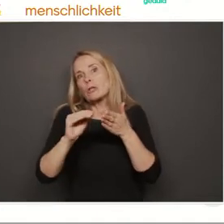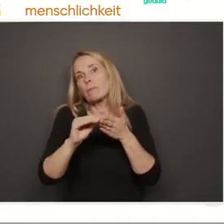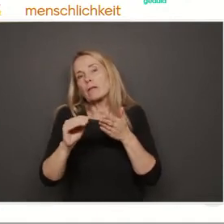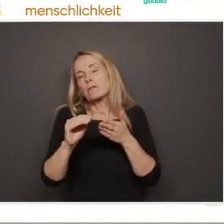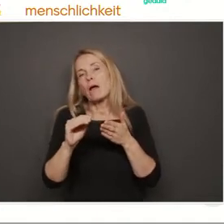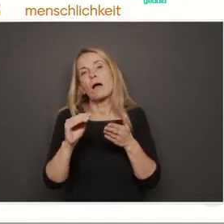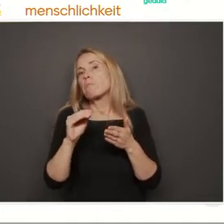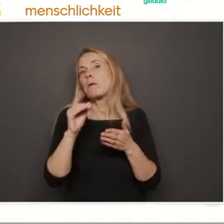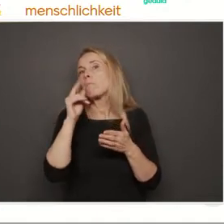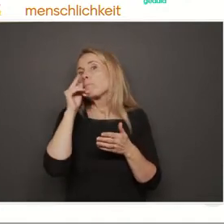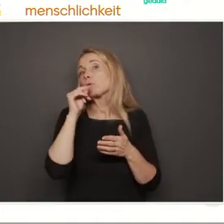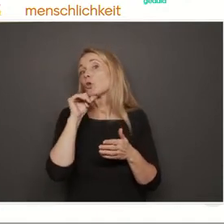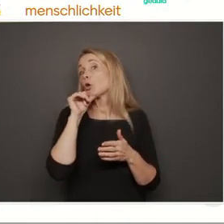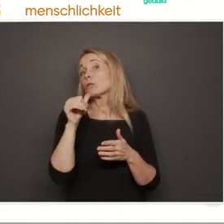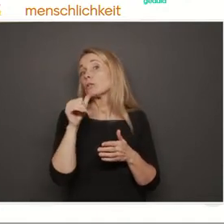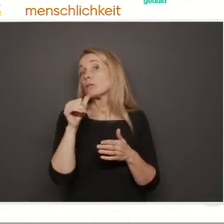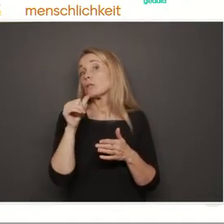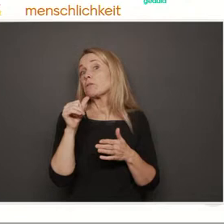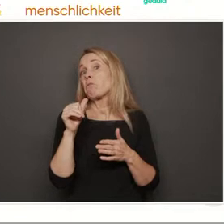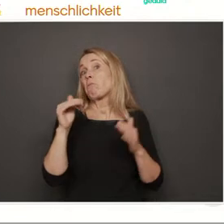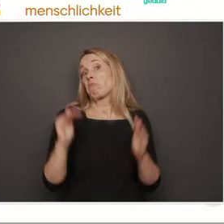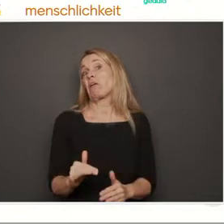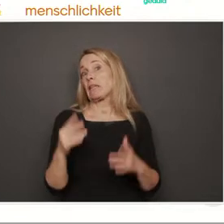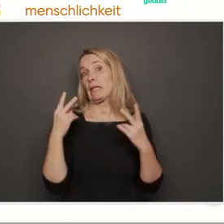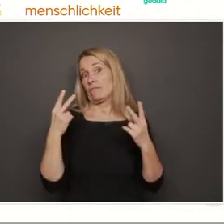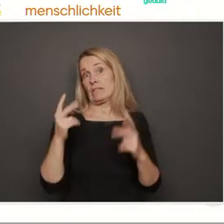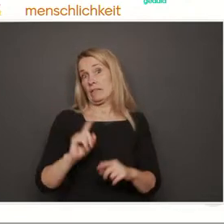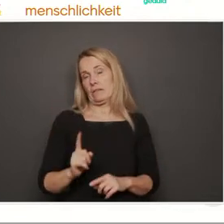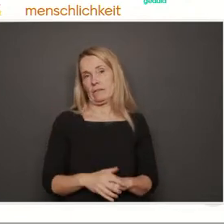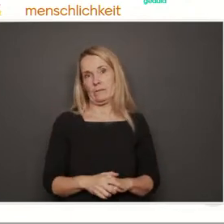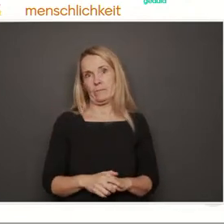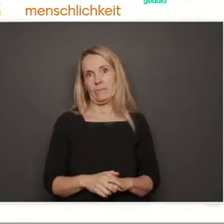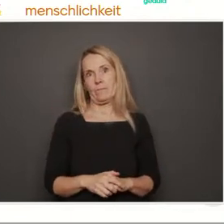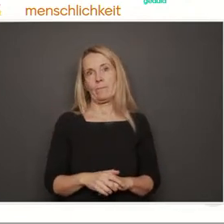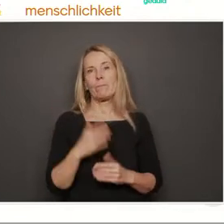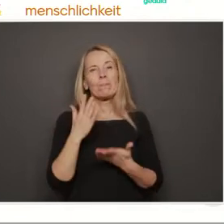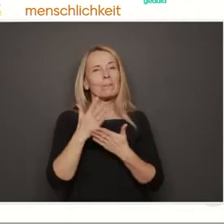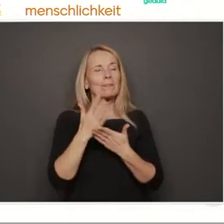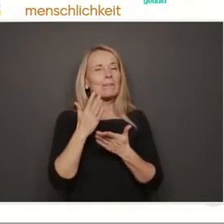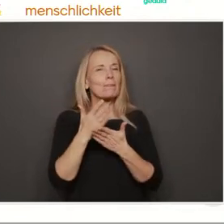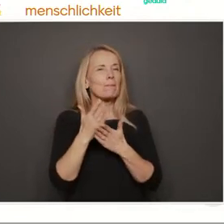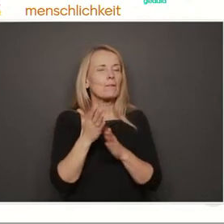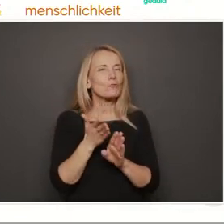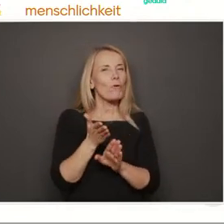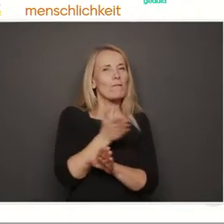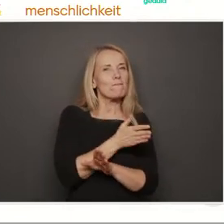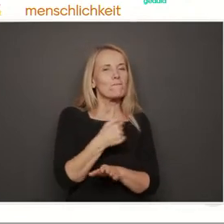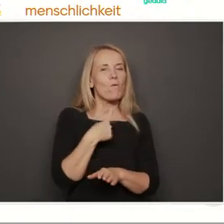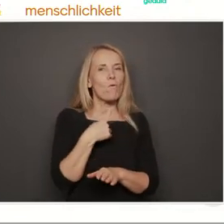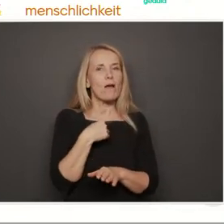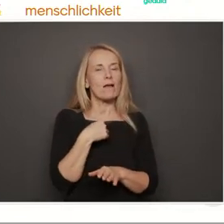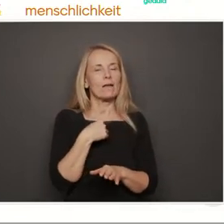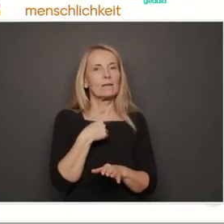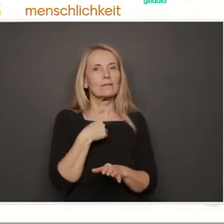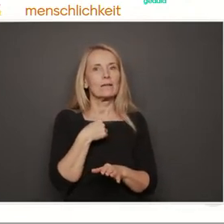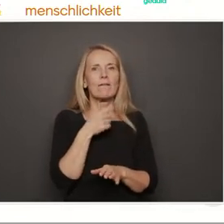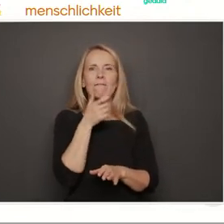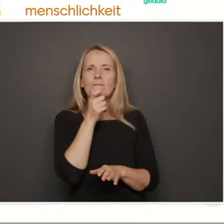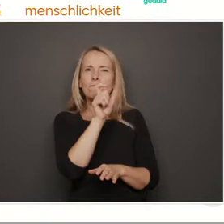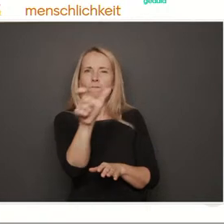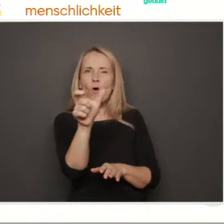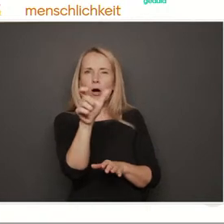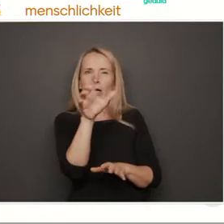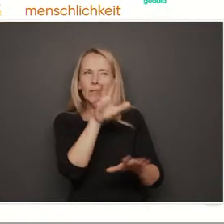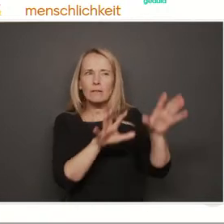Das bedeutet aber nicht, dass sie weniger wichtig sind. Ich habe so im Vorfeld ein bisschen die